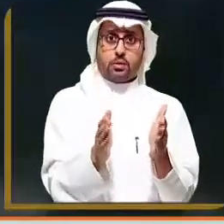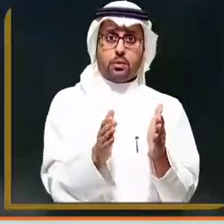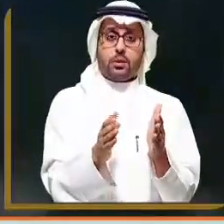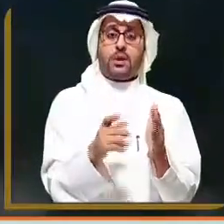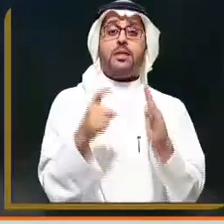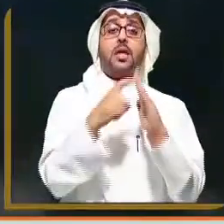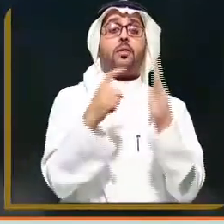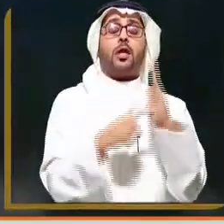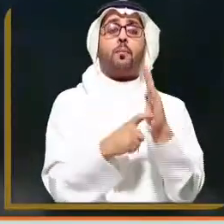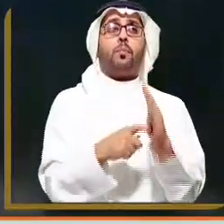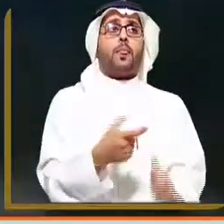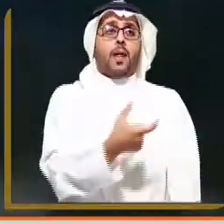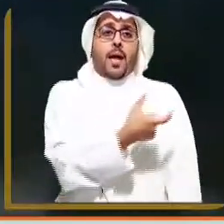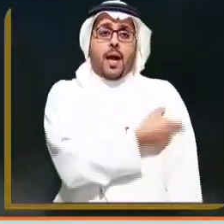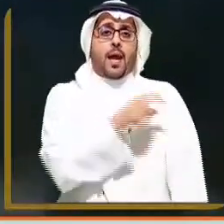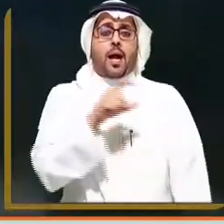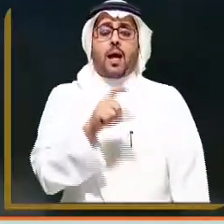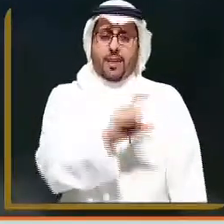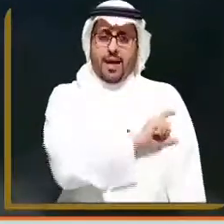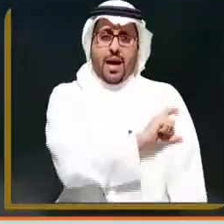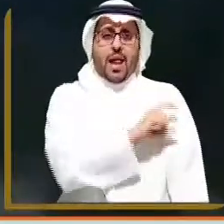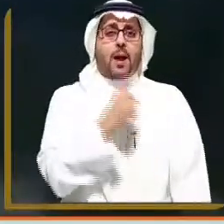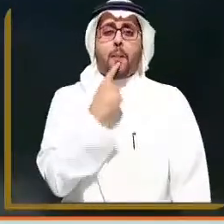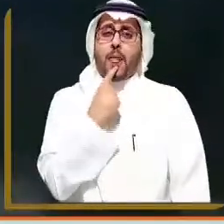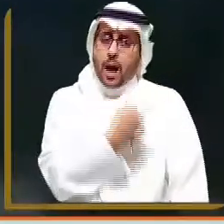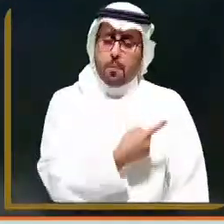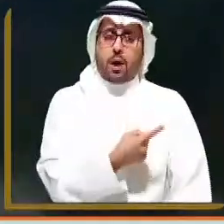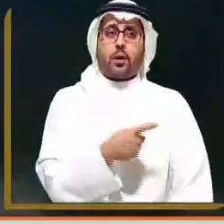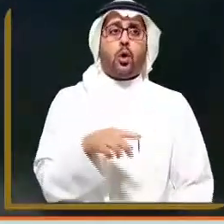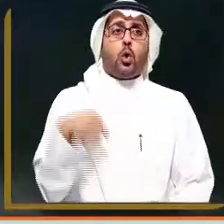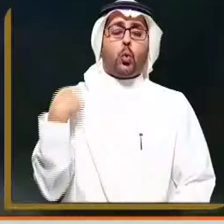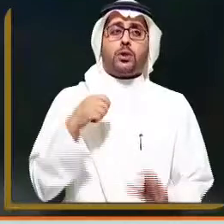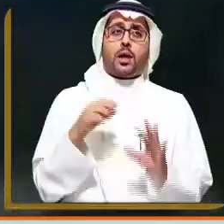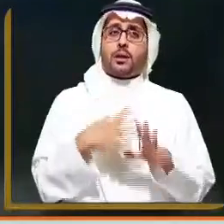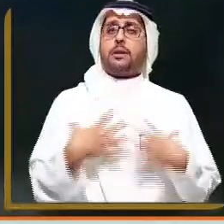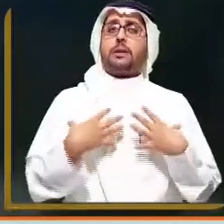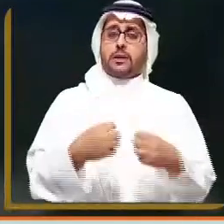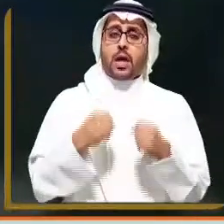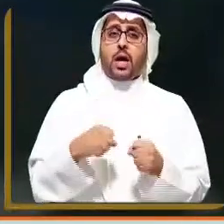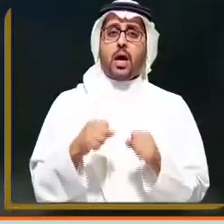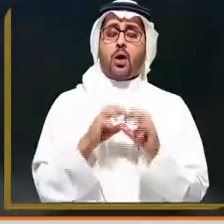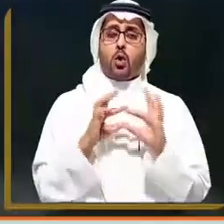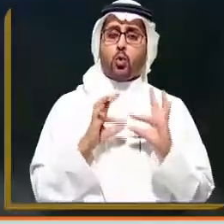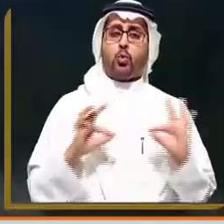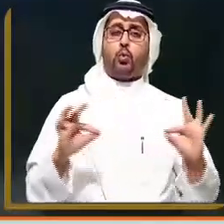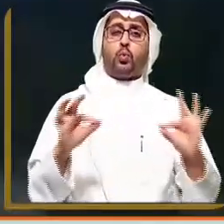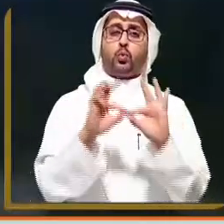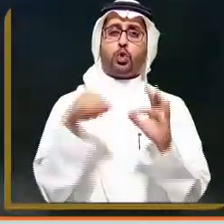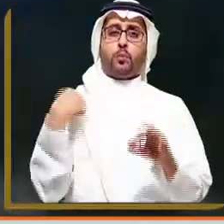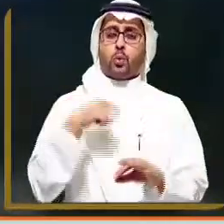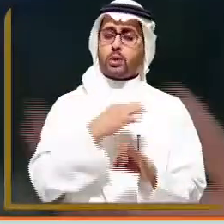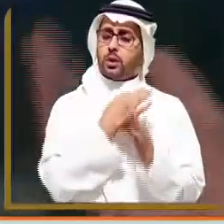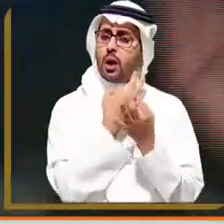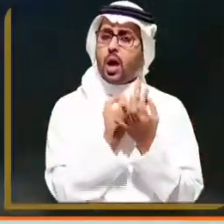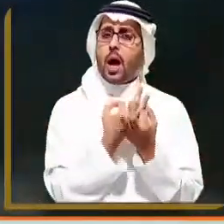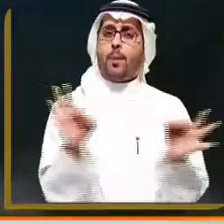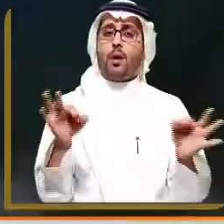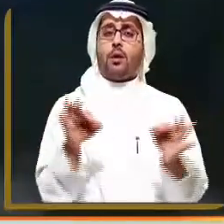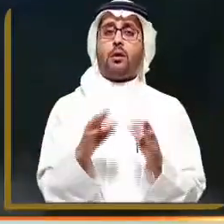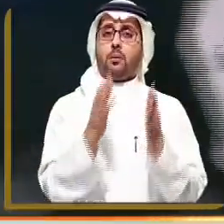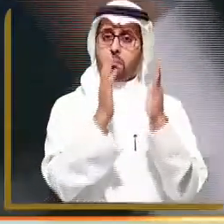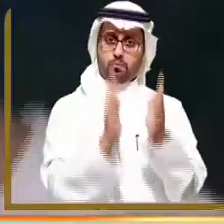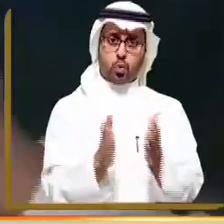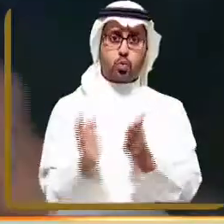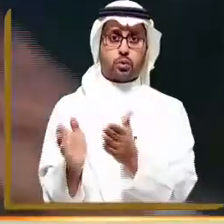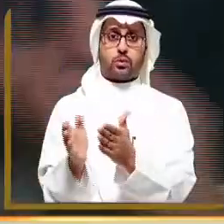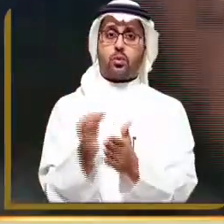من الهلال الأحمر ومن وزارة الصحة ومن وزارة التنمية الاجتماعية والموارد البشرية، كلهم يساهمون في تنظيم حركة المصلين في الساحات